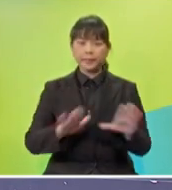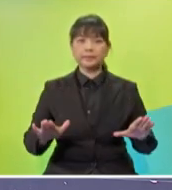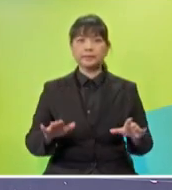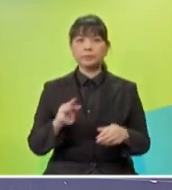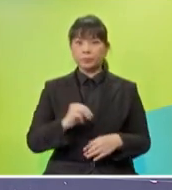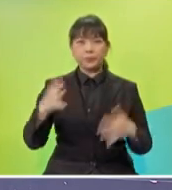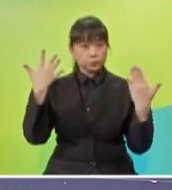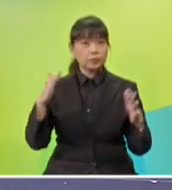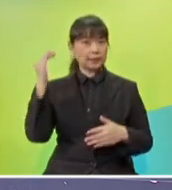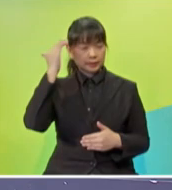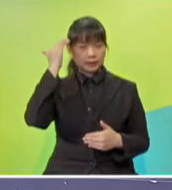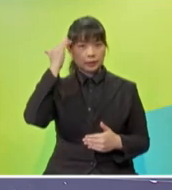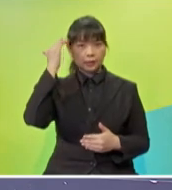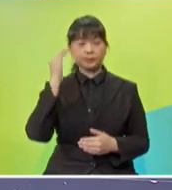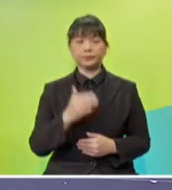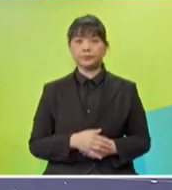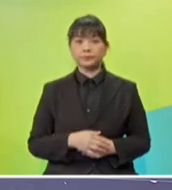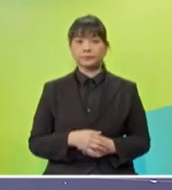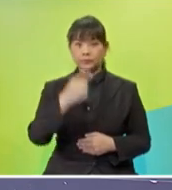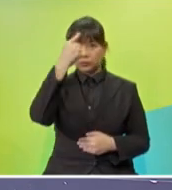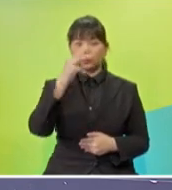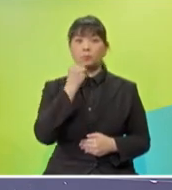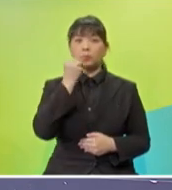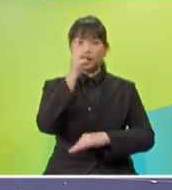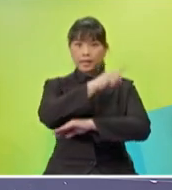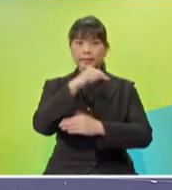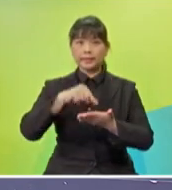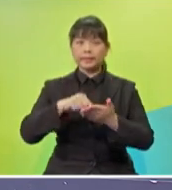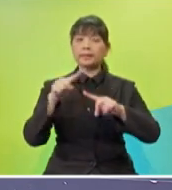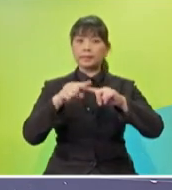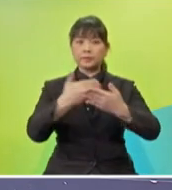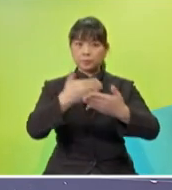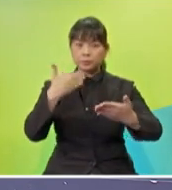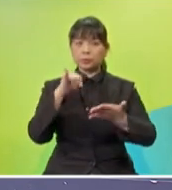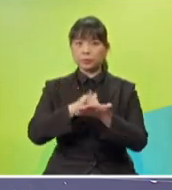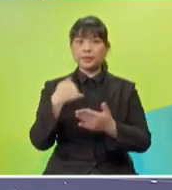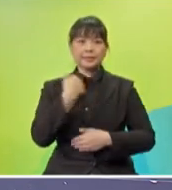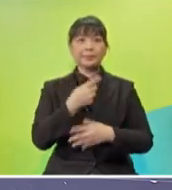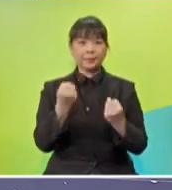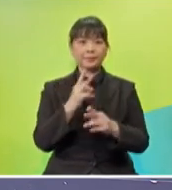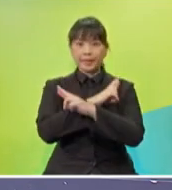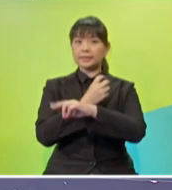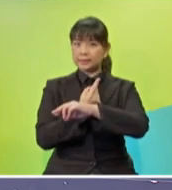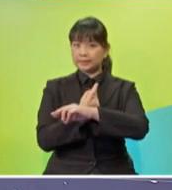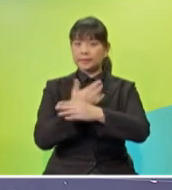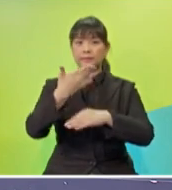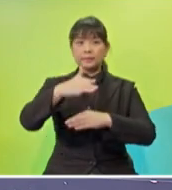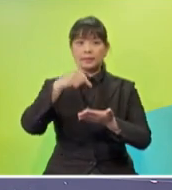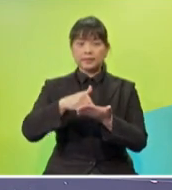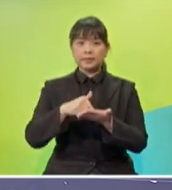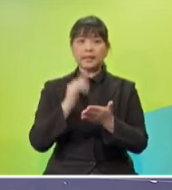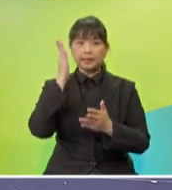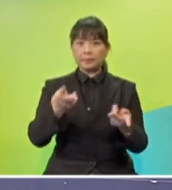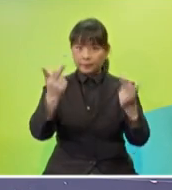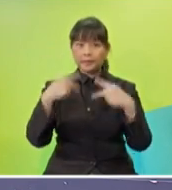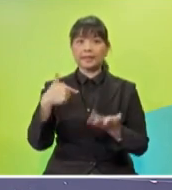kita belajar bagi mata pelajaran pendidikan moral kali ini tapi sebelum itu kita berdiri rehat dulu selepas ini kita akan kembali dalam